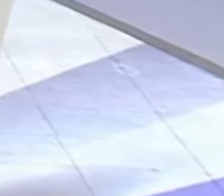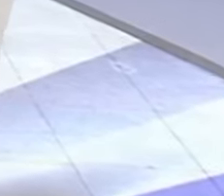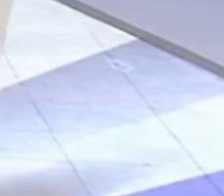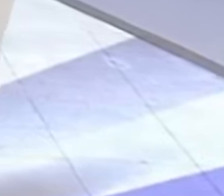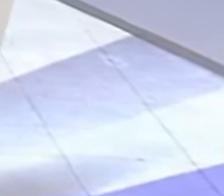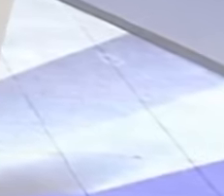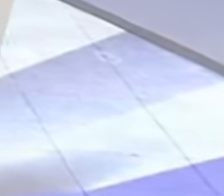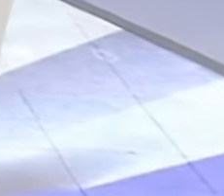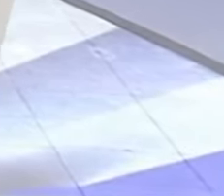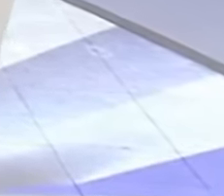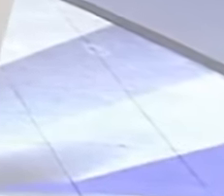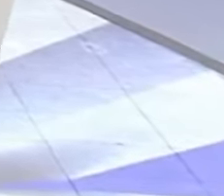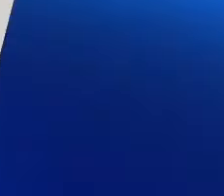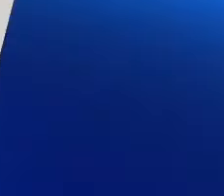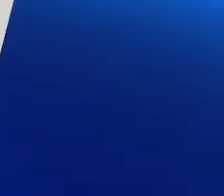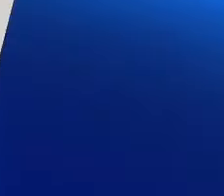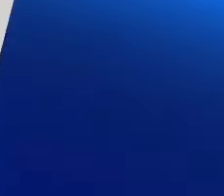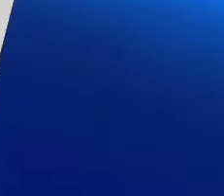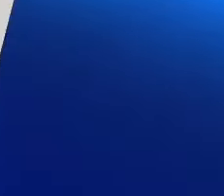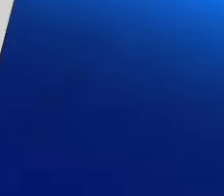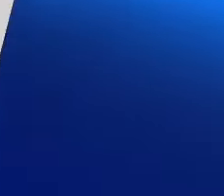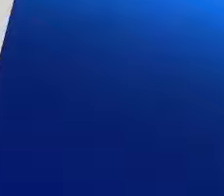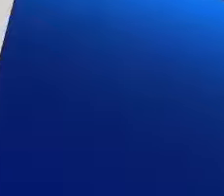magiging saksi!